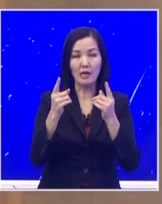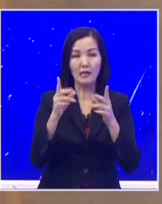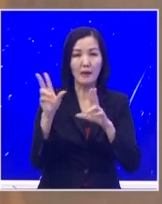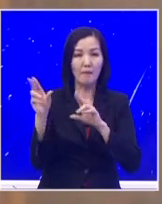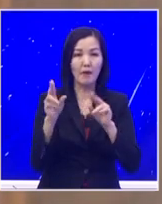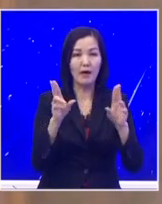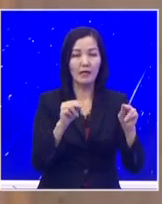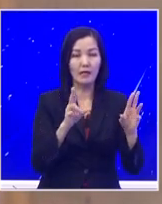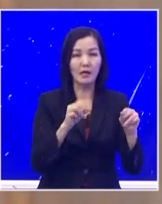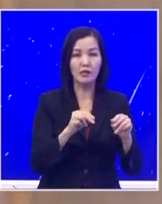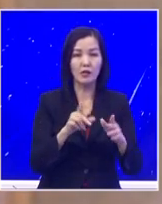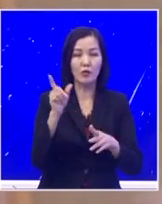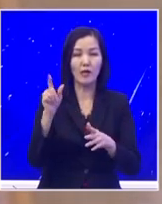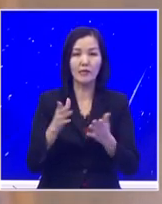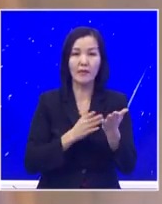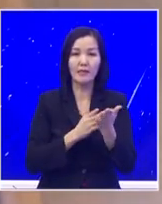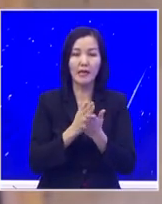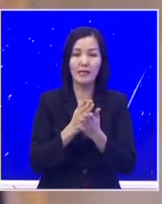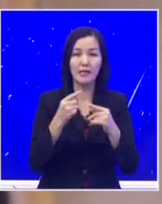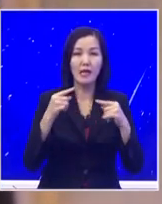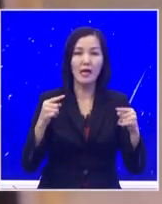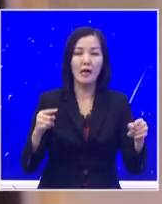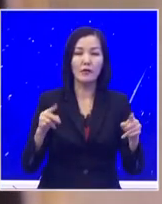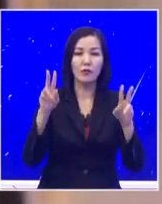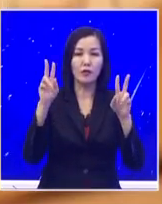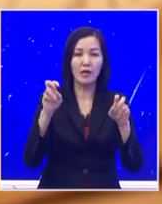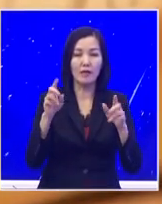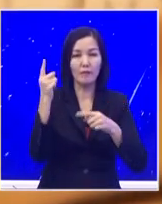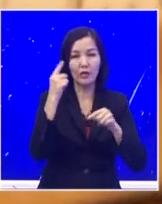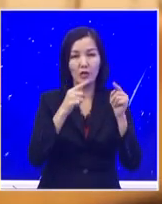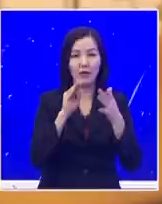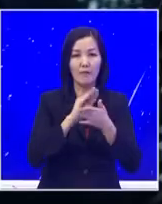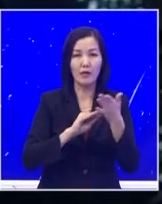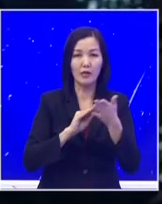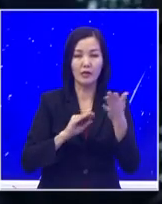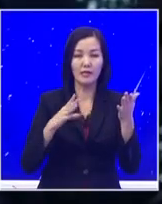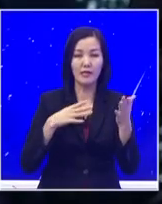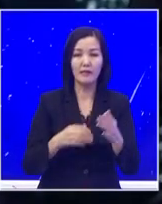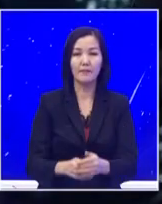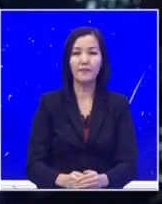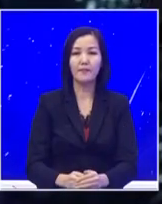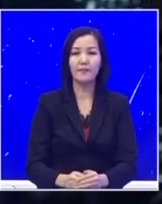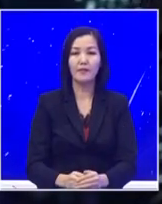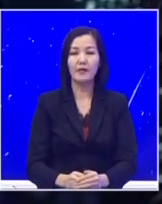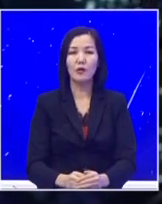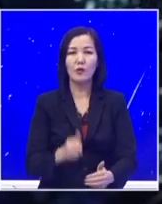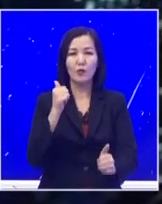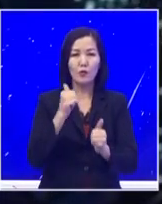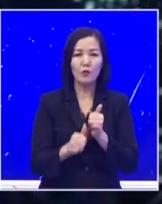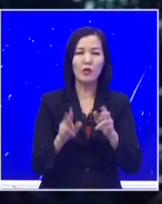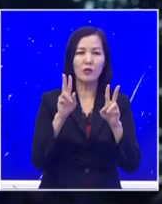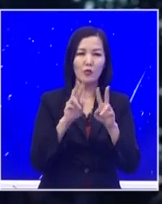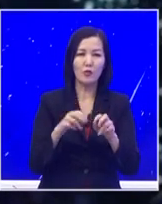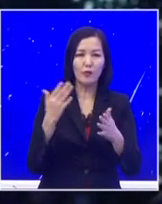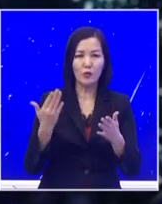жету, азаматтық саясат сынды тағы да басқа туындылары жарық көрген. Білім жолына түскен жан күнделікті күйбең